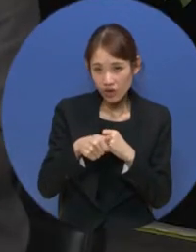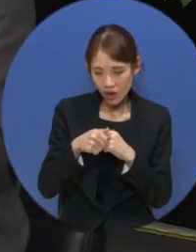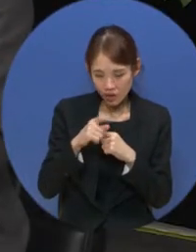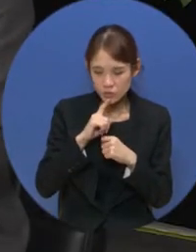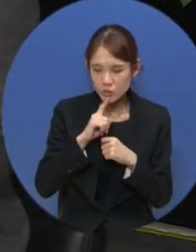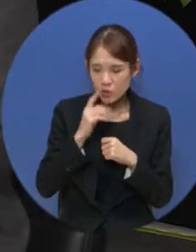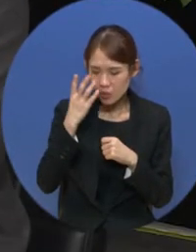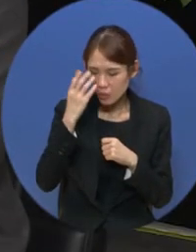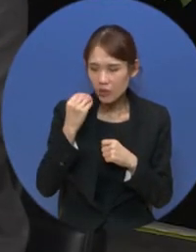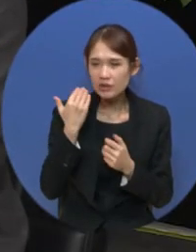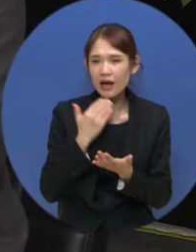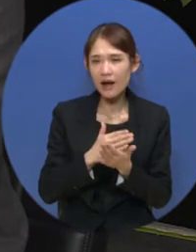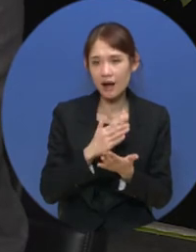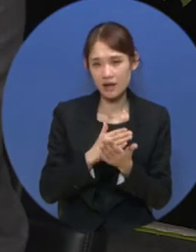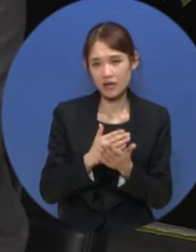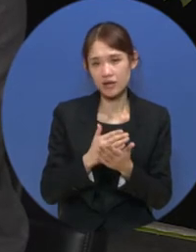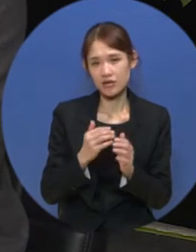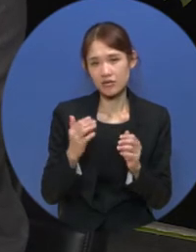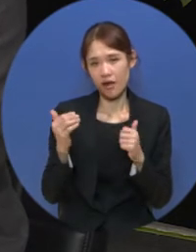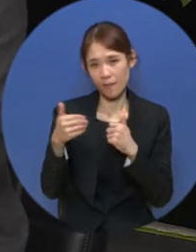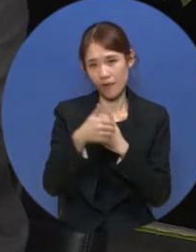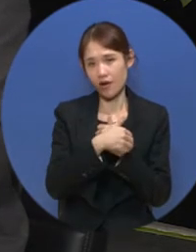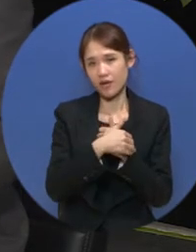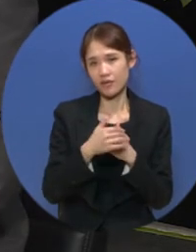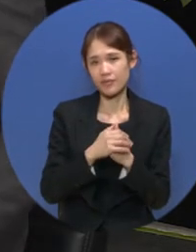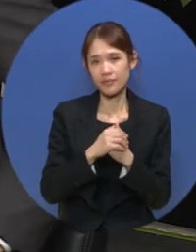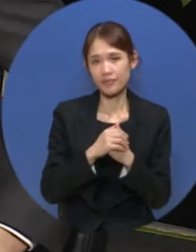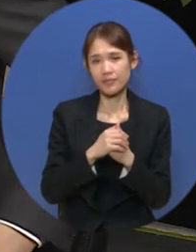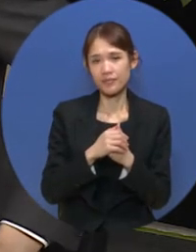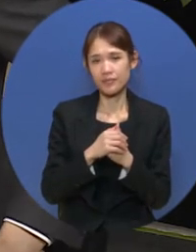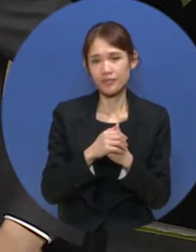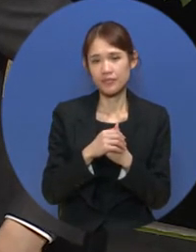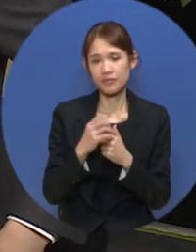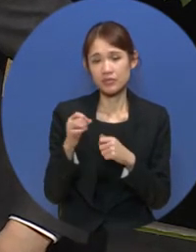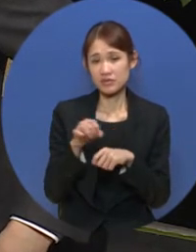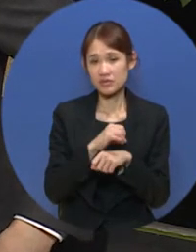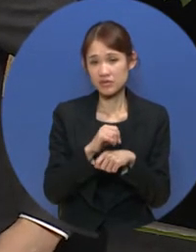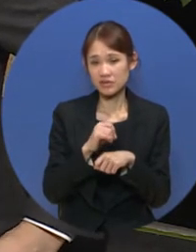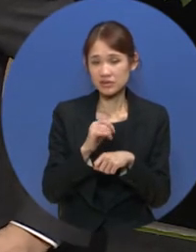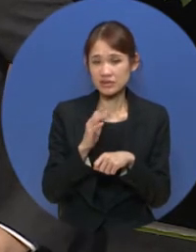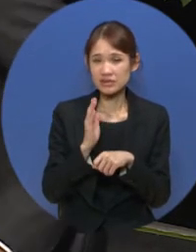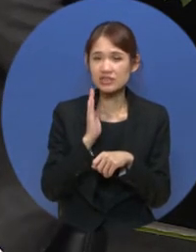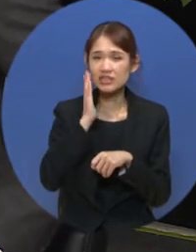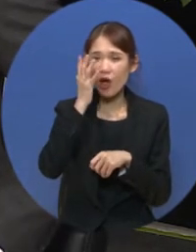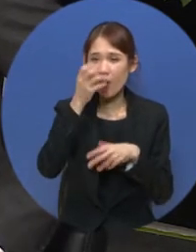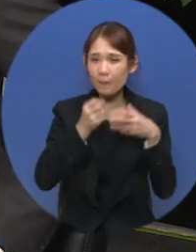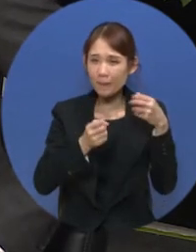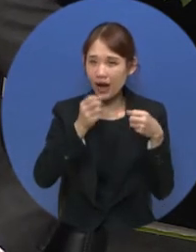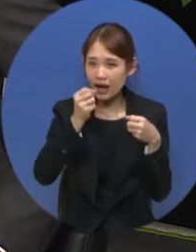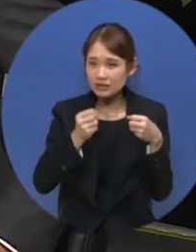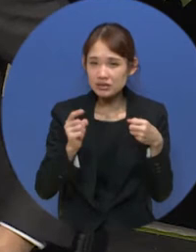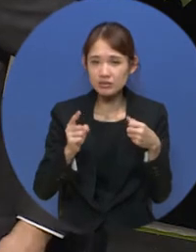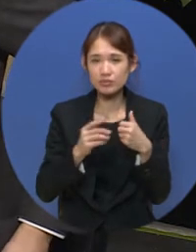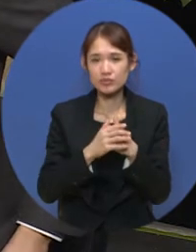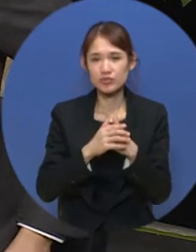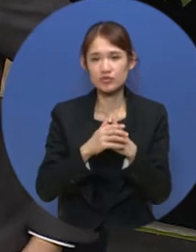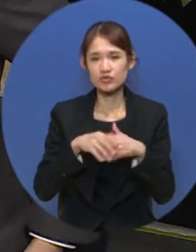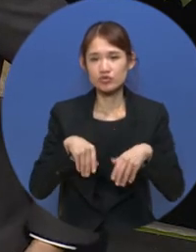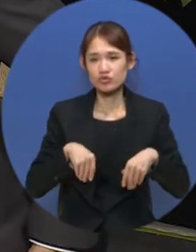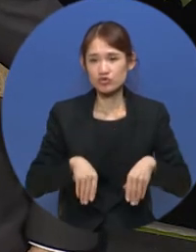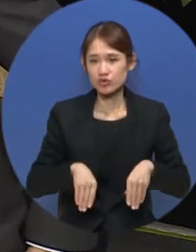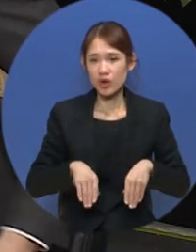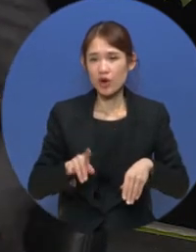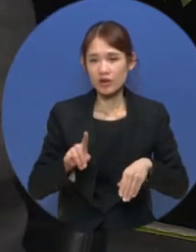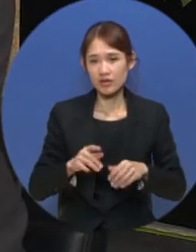보인다거나 하는 일이 없이 편안하게 감싸줄 수가 있고요. 그리고 이제 그 특히나 이제 청바지 같은 경우에는 이 주머니